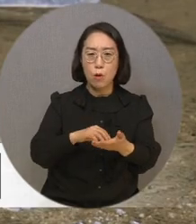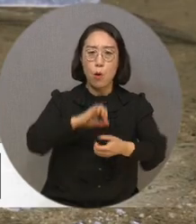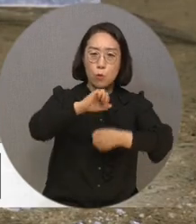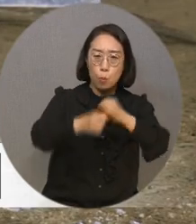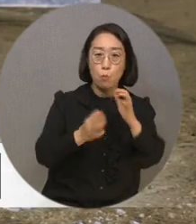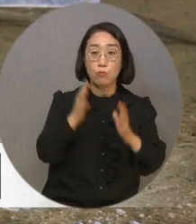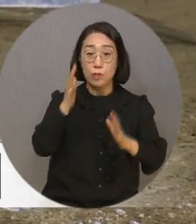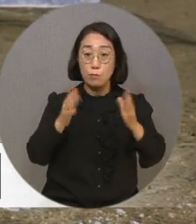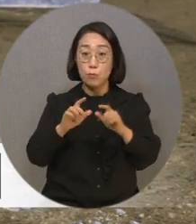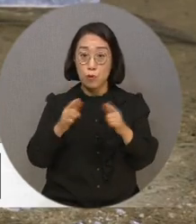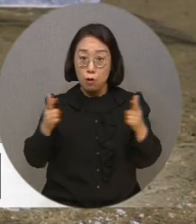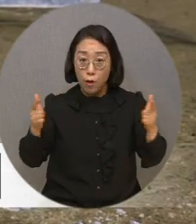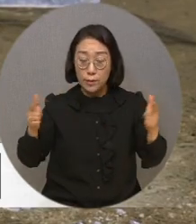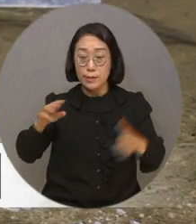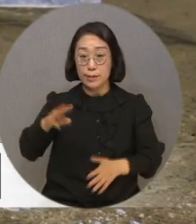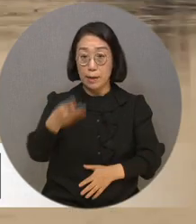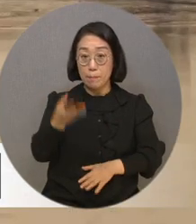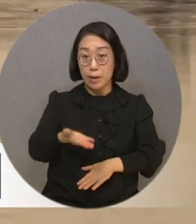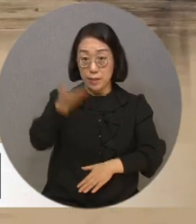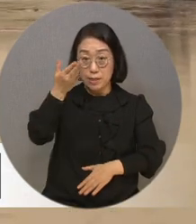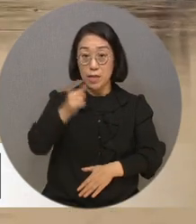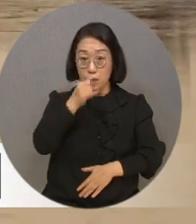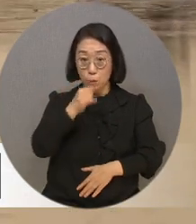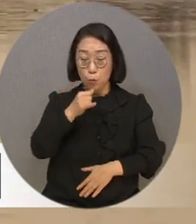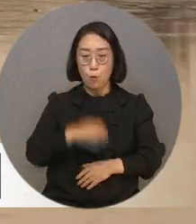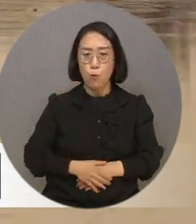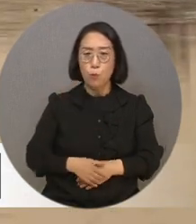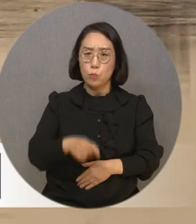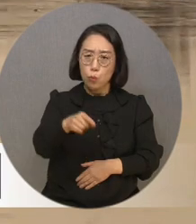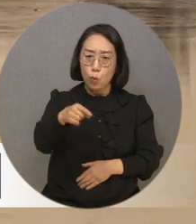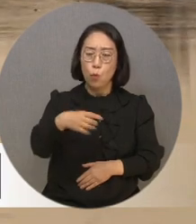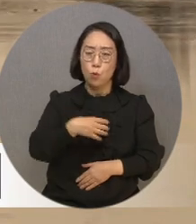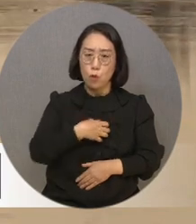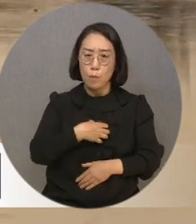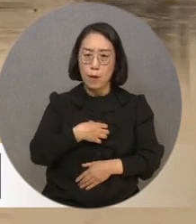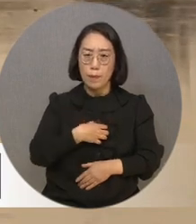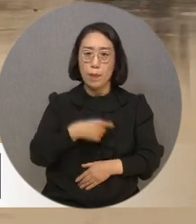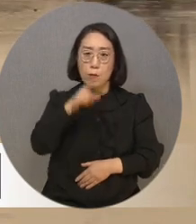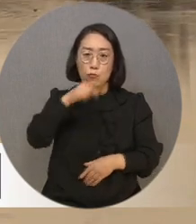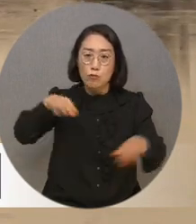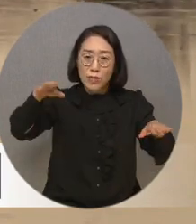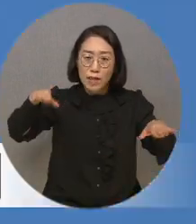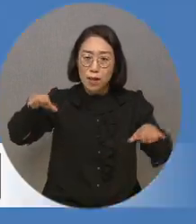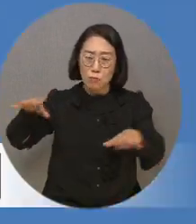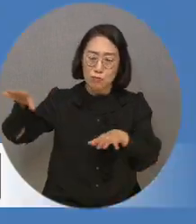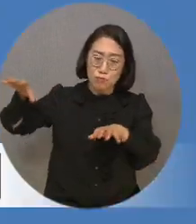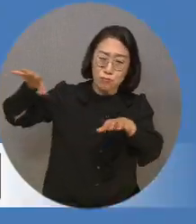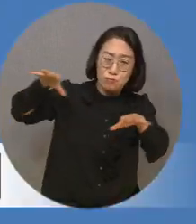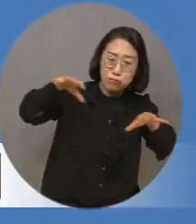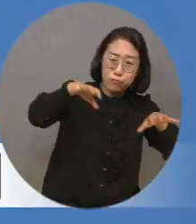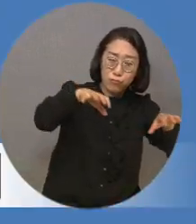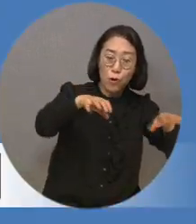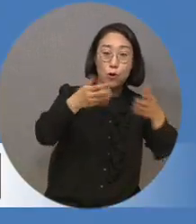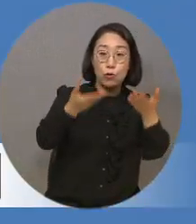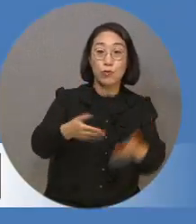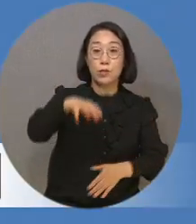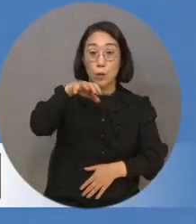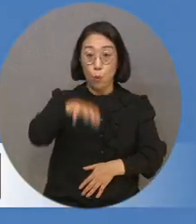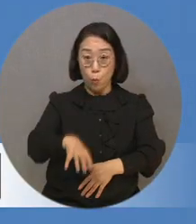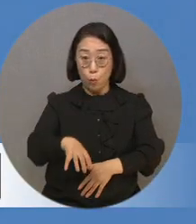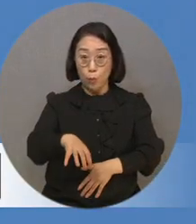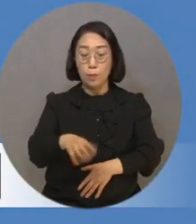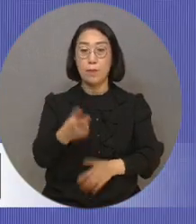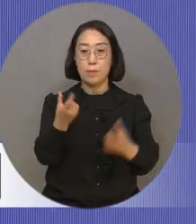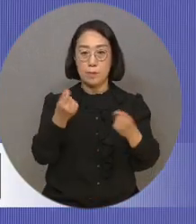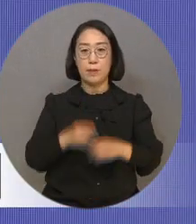종 이상의 생물종을 부양하고 있으며 국제적으로 위협받는 이동성 물새종의 휴식처이자 에너지 공급처인